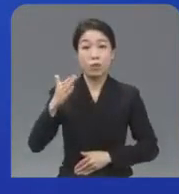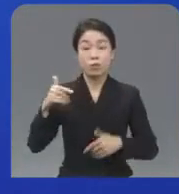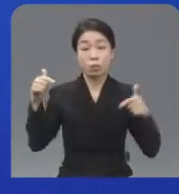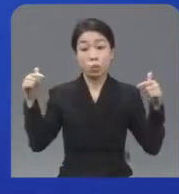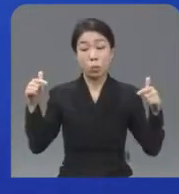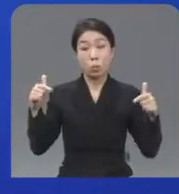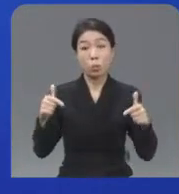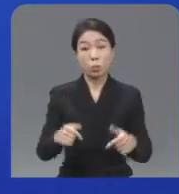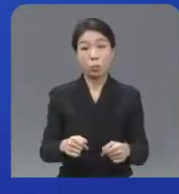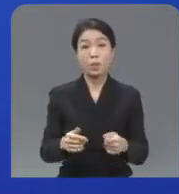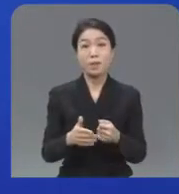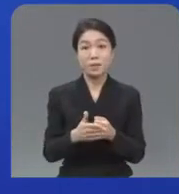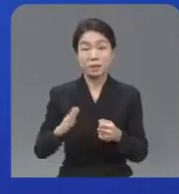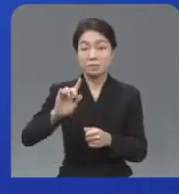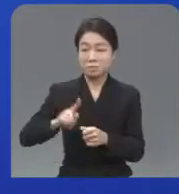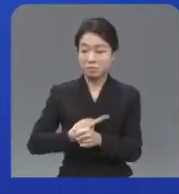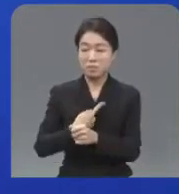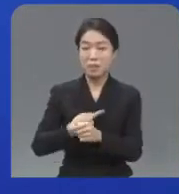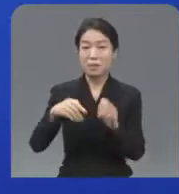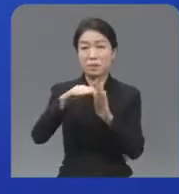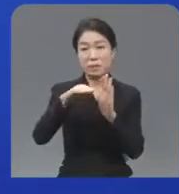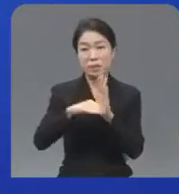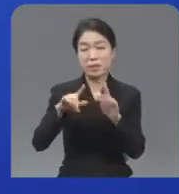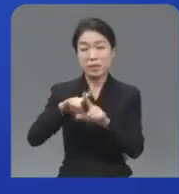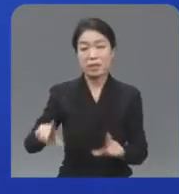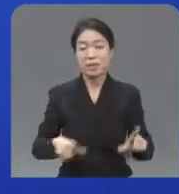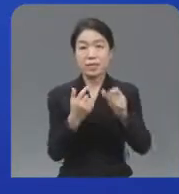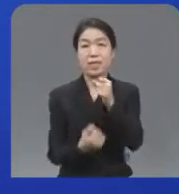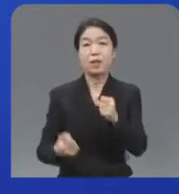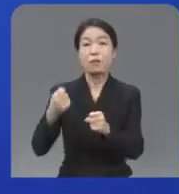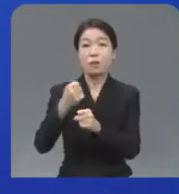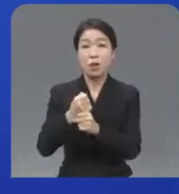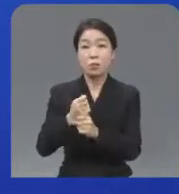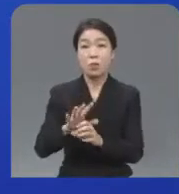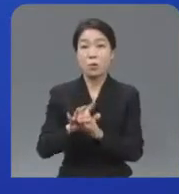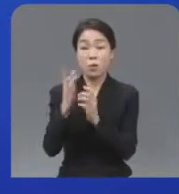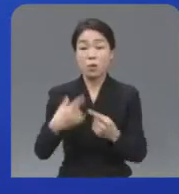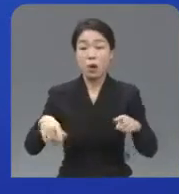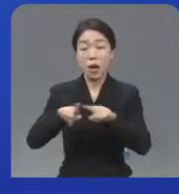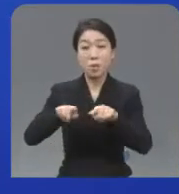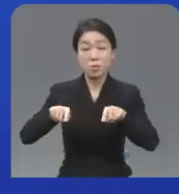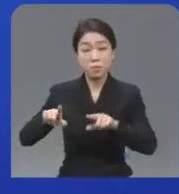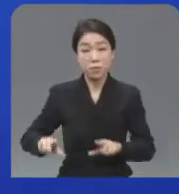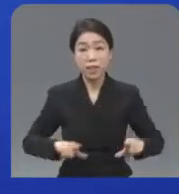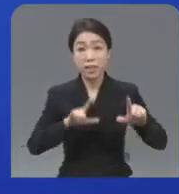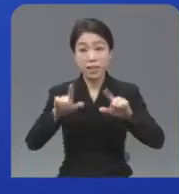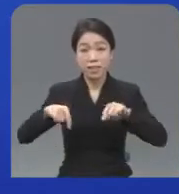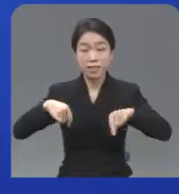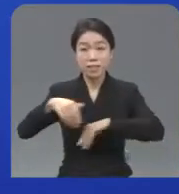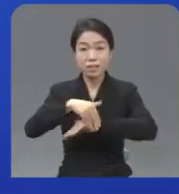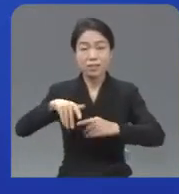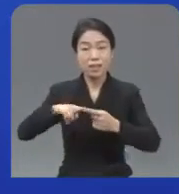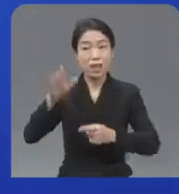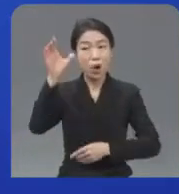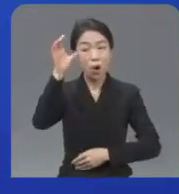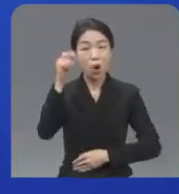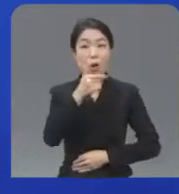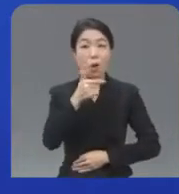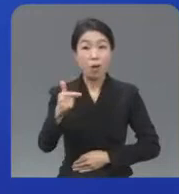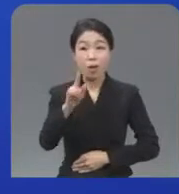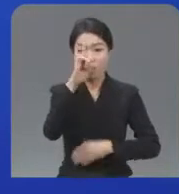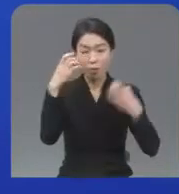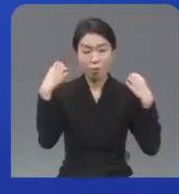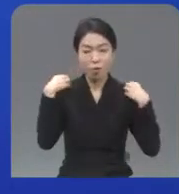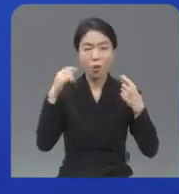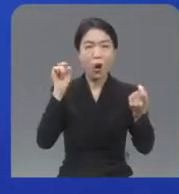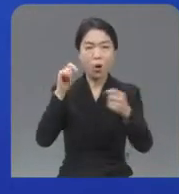확산세가 잦아들면서 단계적 일상 회복, 이른바 위드 코로나 정책에 대한 기대감이 높아지고 있는데요. 정부가 곧